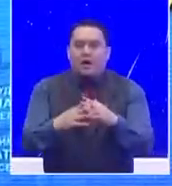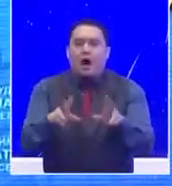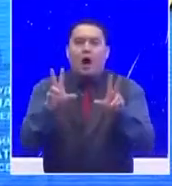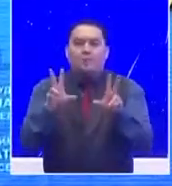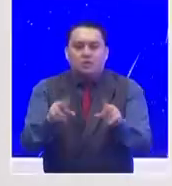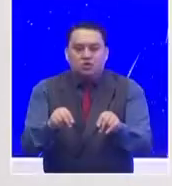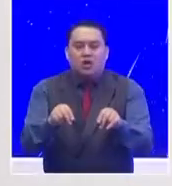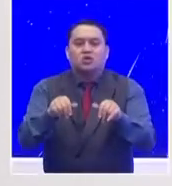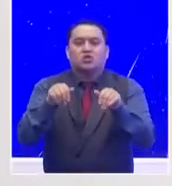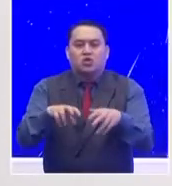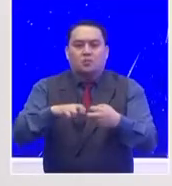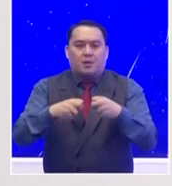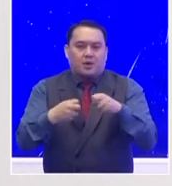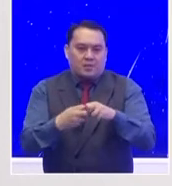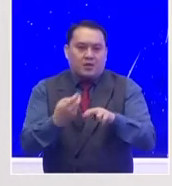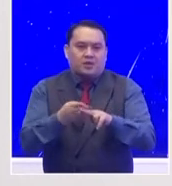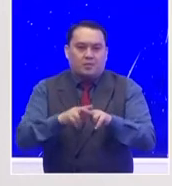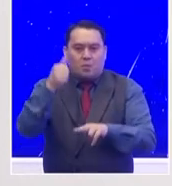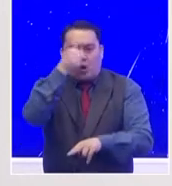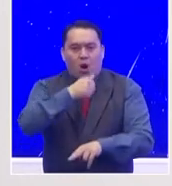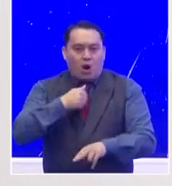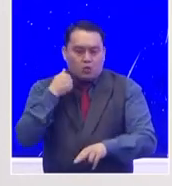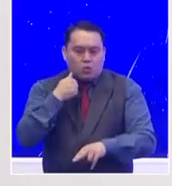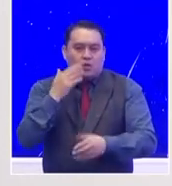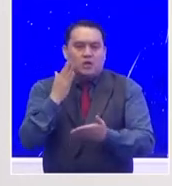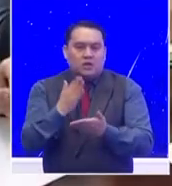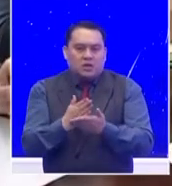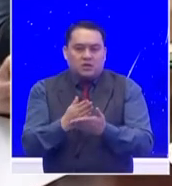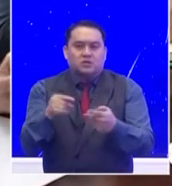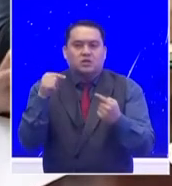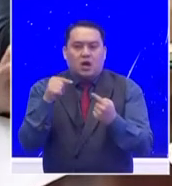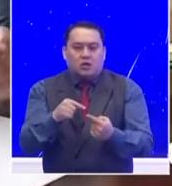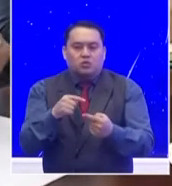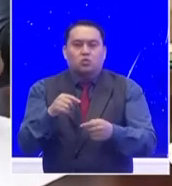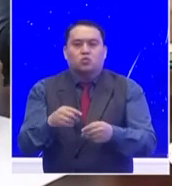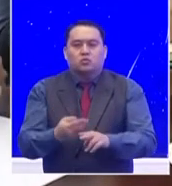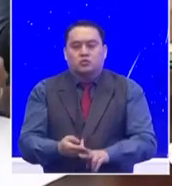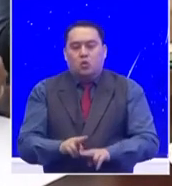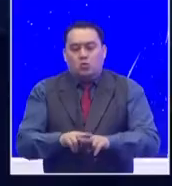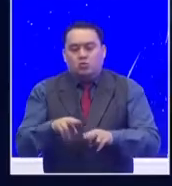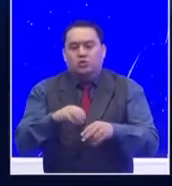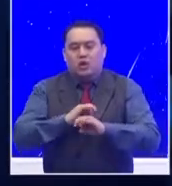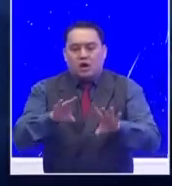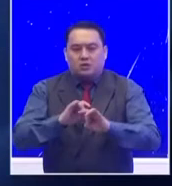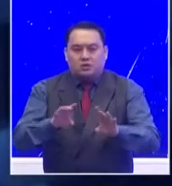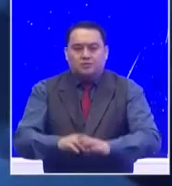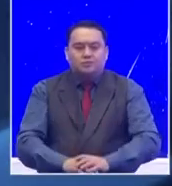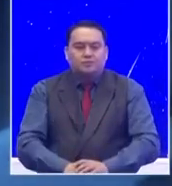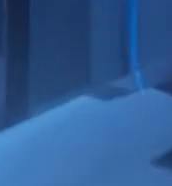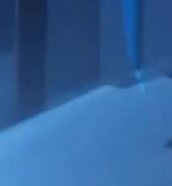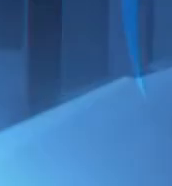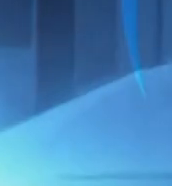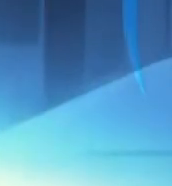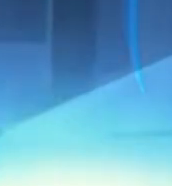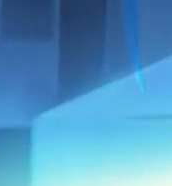пообещал решить проблемы в текущем году. Для этого уже заложены соответствующие средства, заключил он. Азат Жумаханов, Жаслан